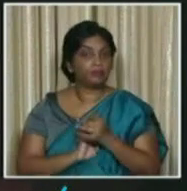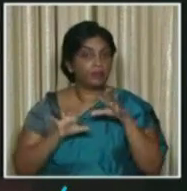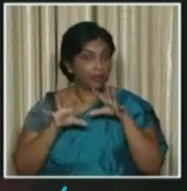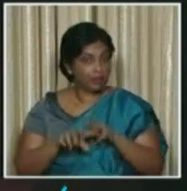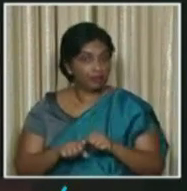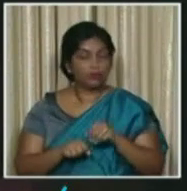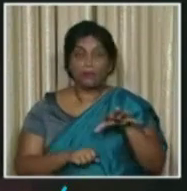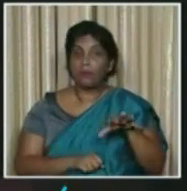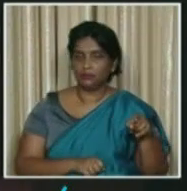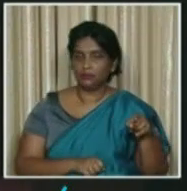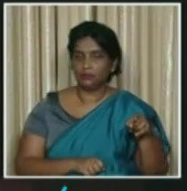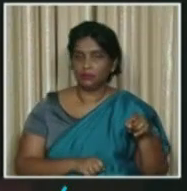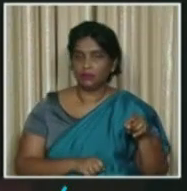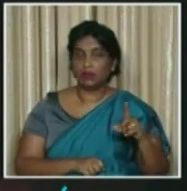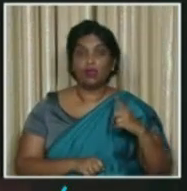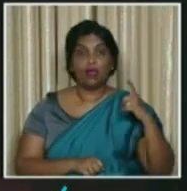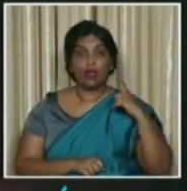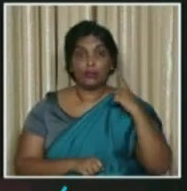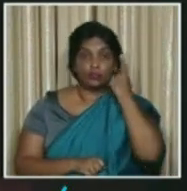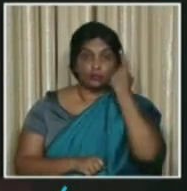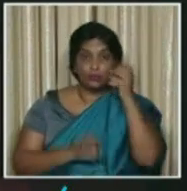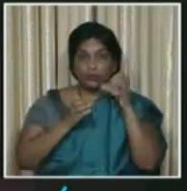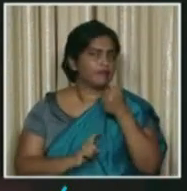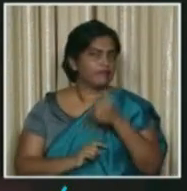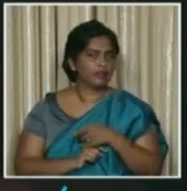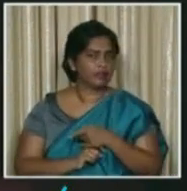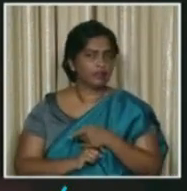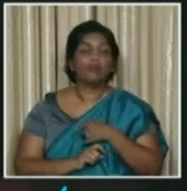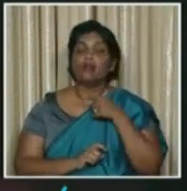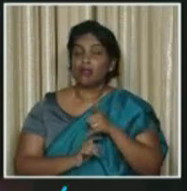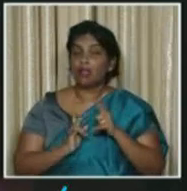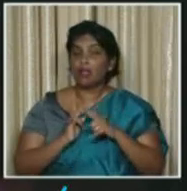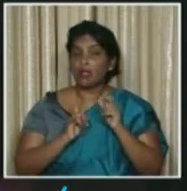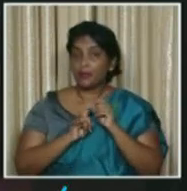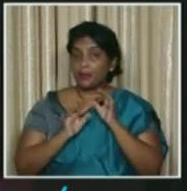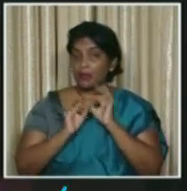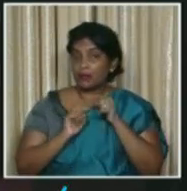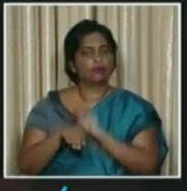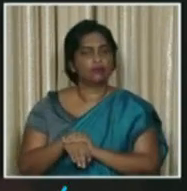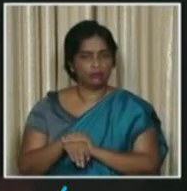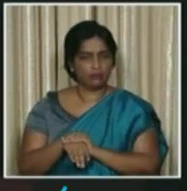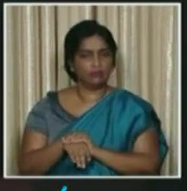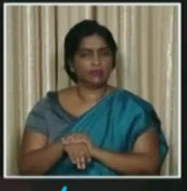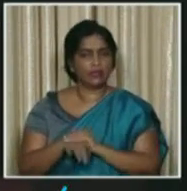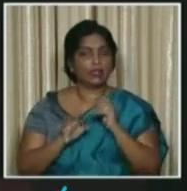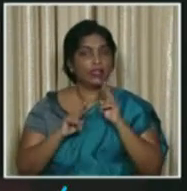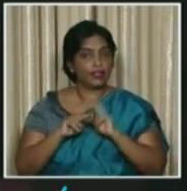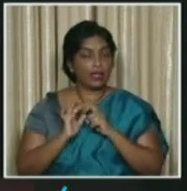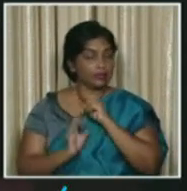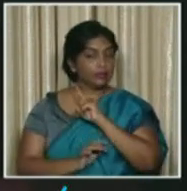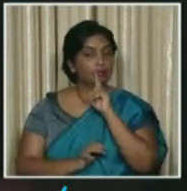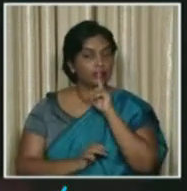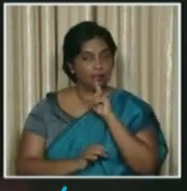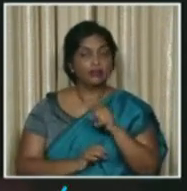එකක්. ඒක පාවිච්චි කරලා තියෙන්නේ හමුදා බුද්ධිංශයේ නිලධාරිවරේ. මේ IP address එකෙන් පැහැදිලි වෙලා තිබෙනවා FBI එකක්